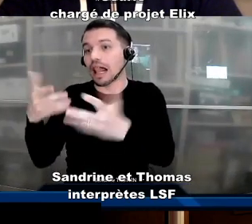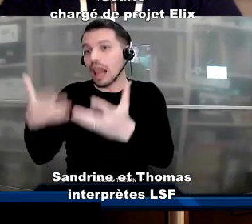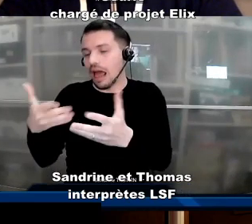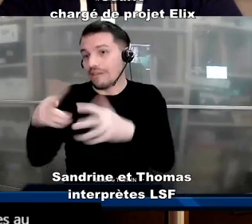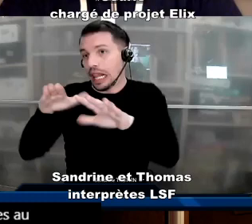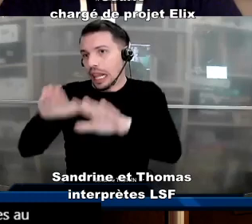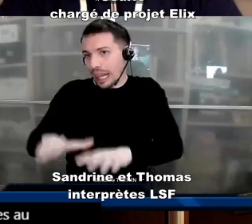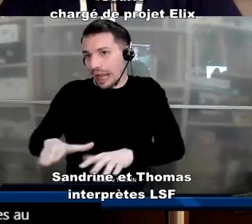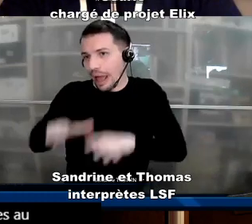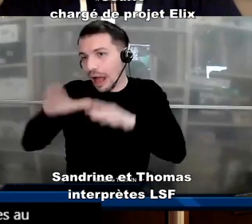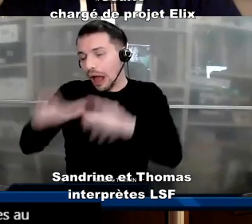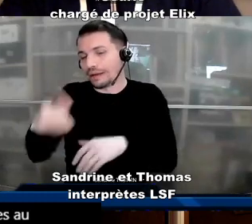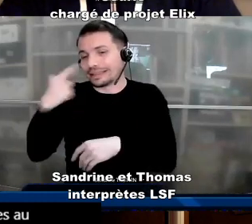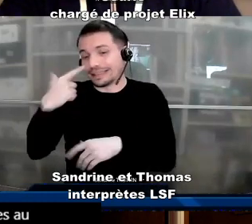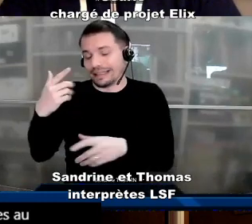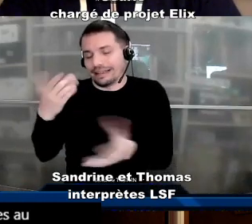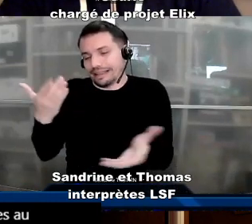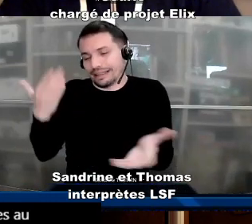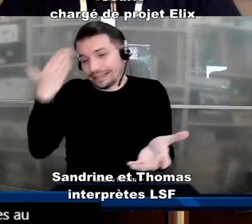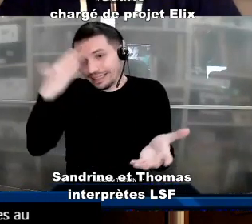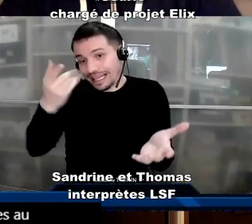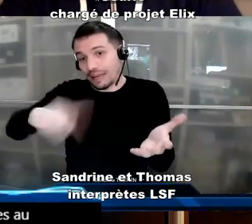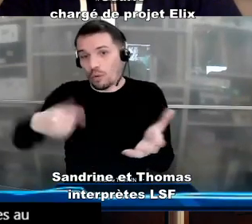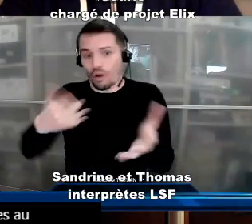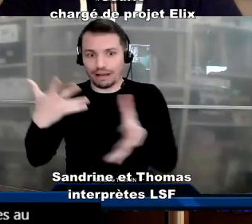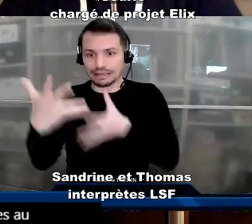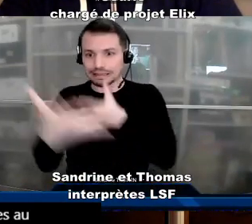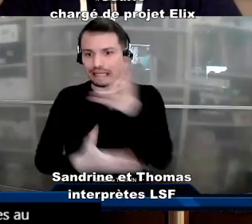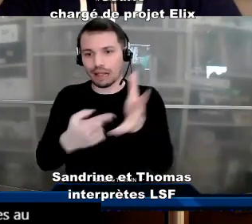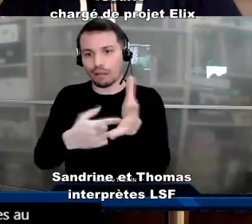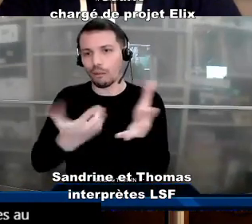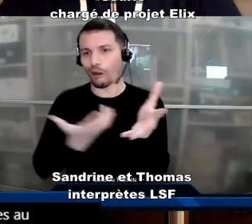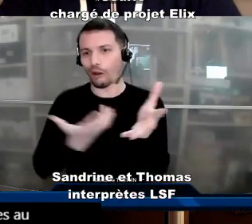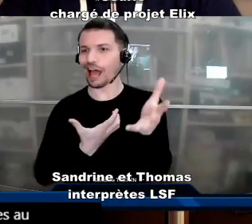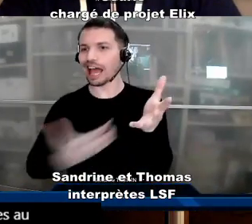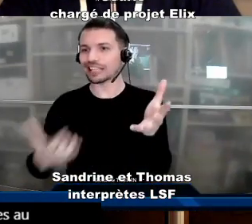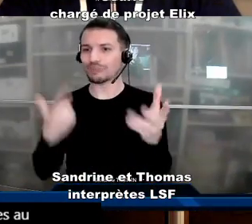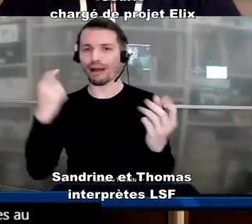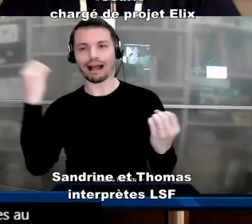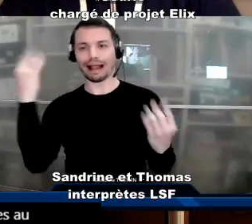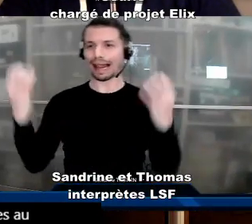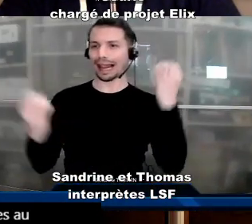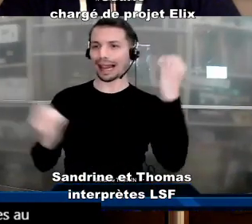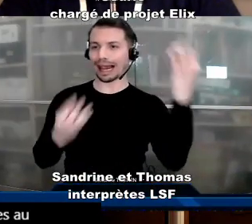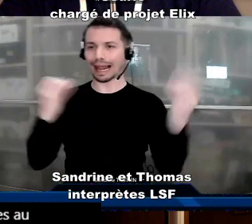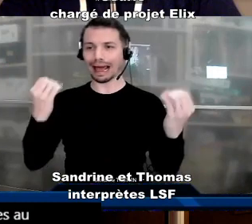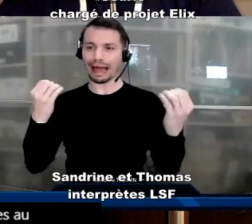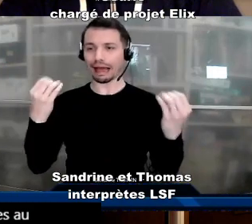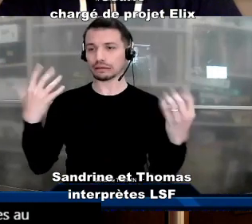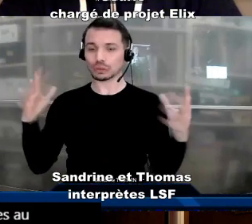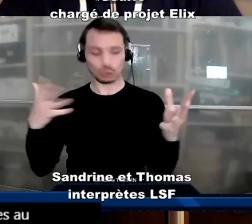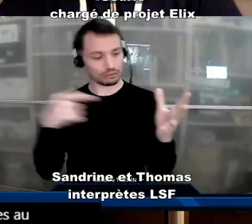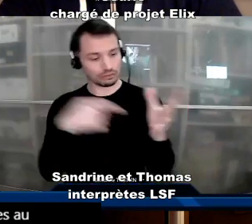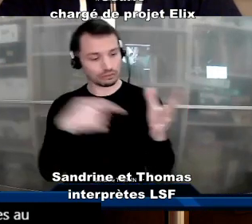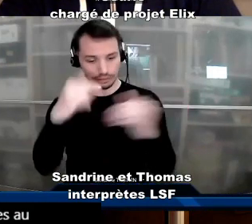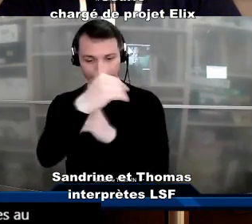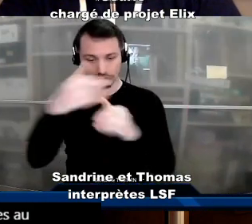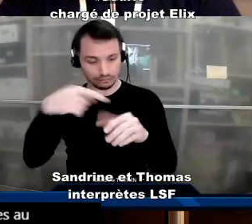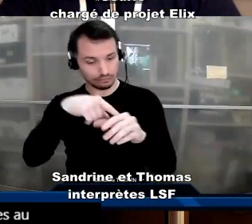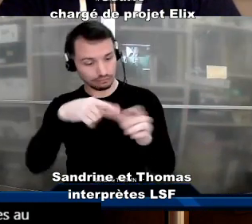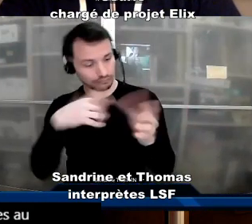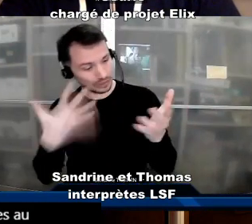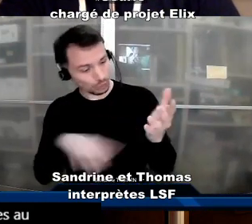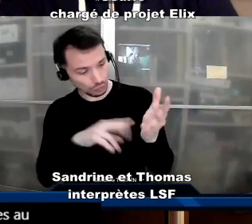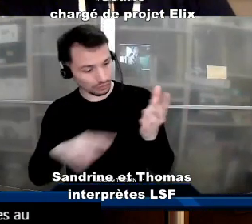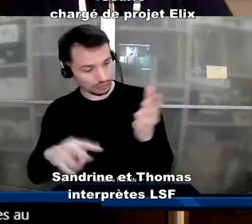parce que la langue des signes est riche, hein, c'est pas simplement les mains, hein, c'est aussi des expressions du visage, des expressions corporelles, etc. Donc